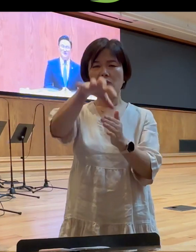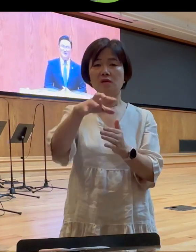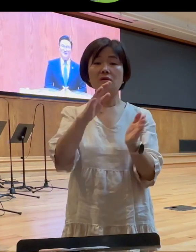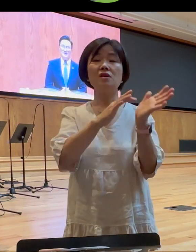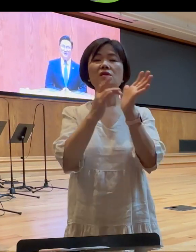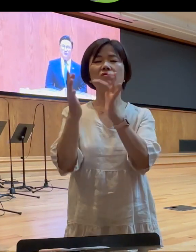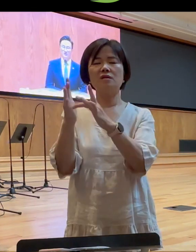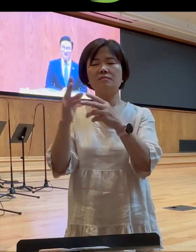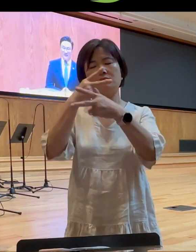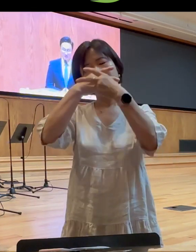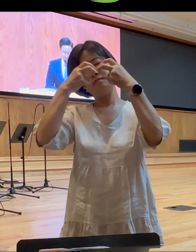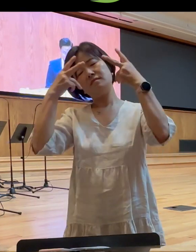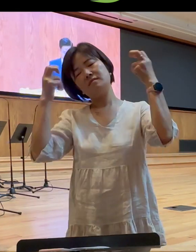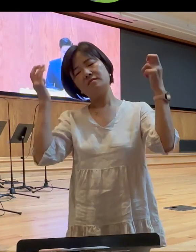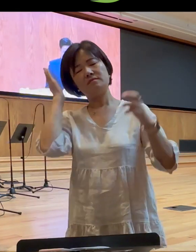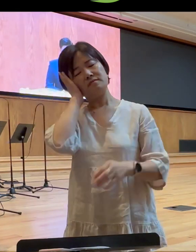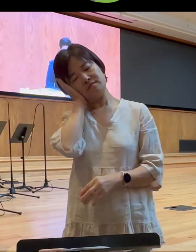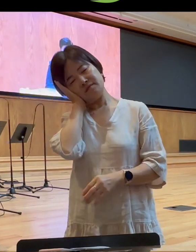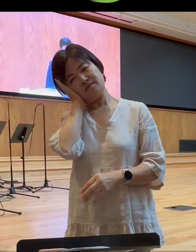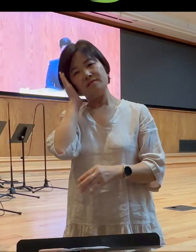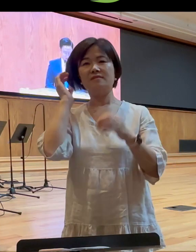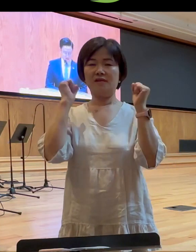예수님이 자고 계셨다라는 것입니다.